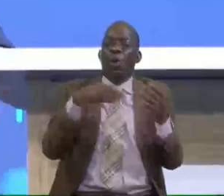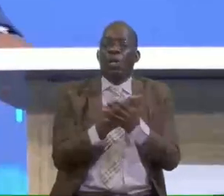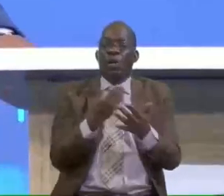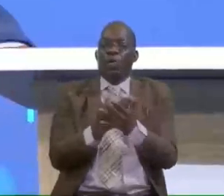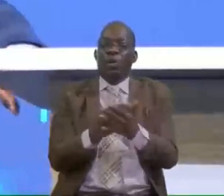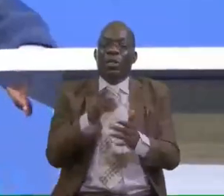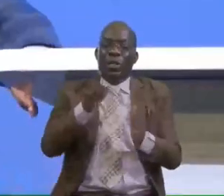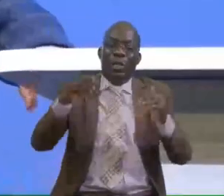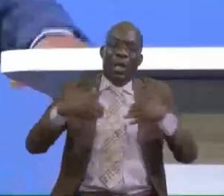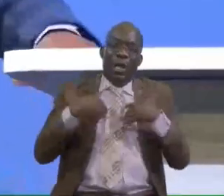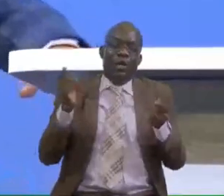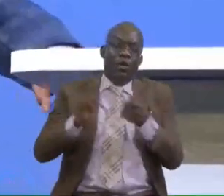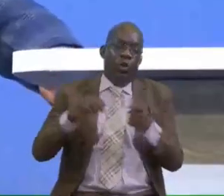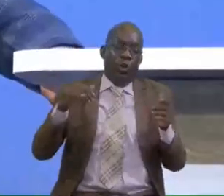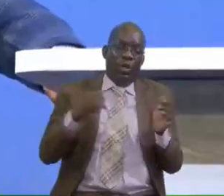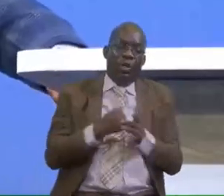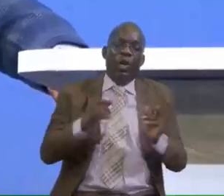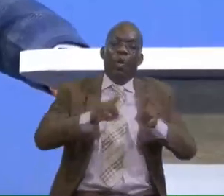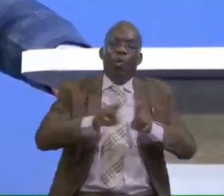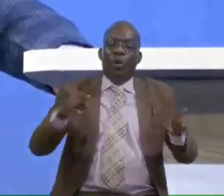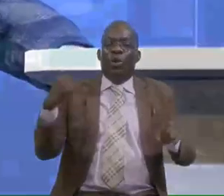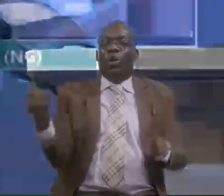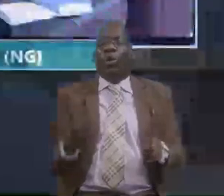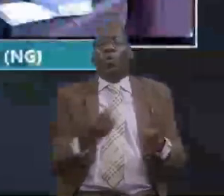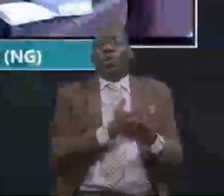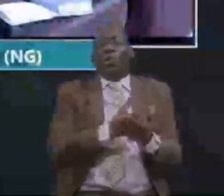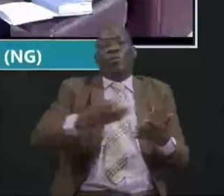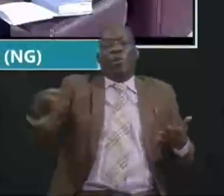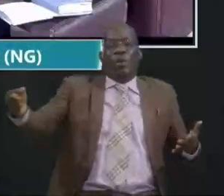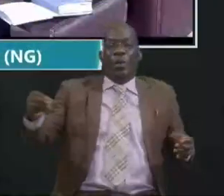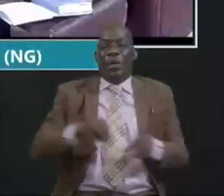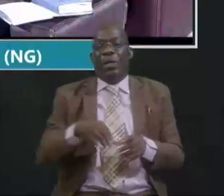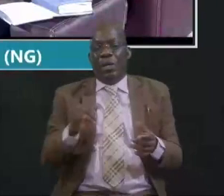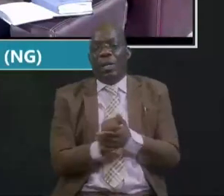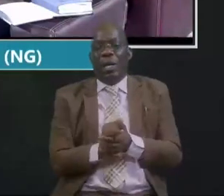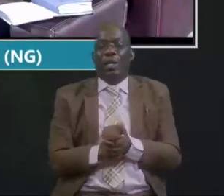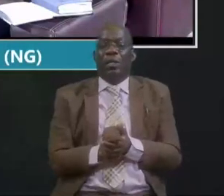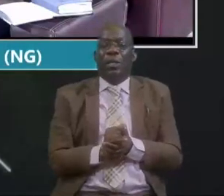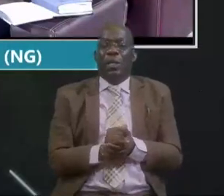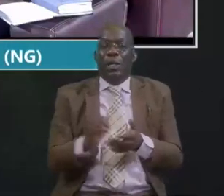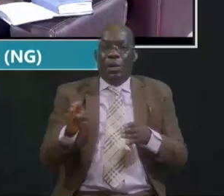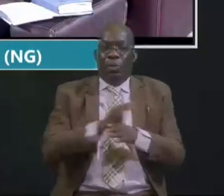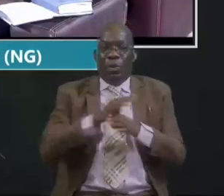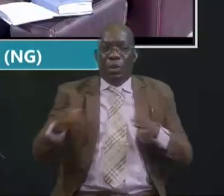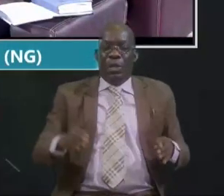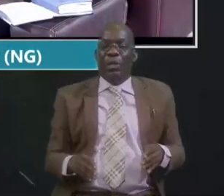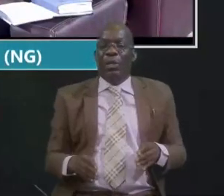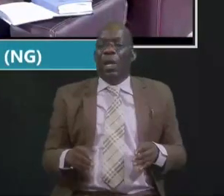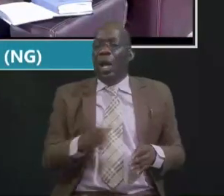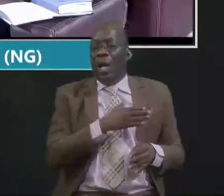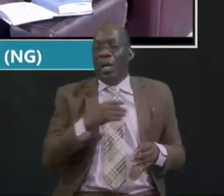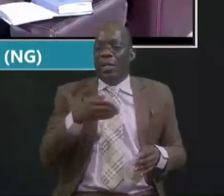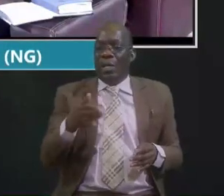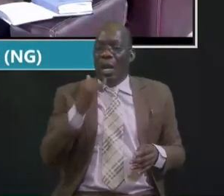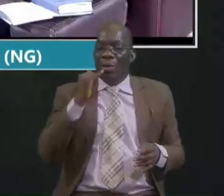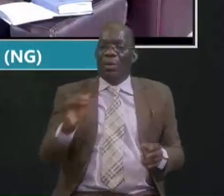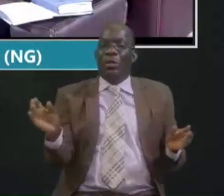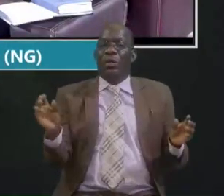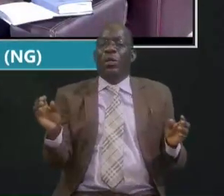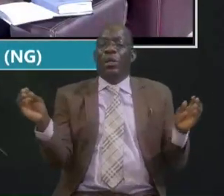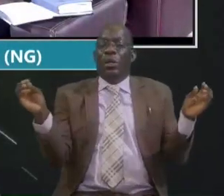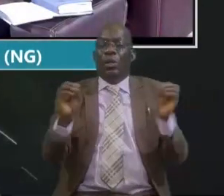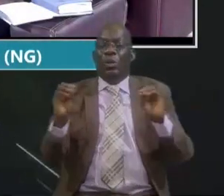dedans, et ça n'a rien donné. Et ça, il se retrouve toujours à la case de départ, et il ne peut rien